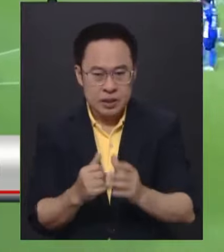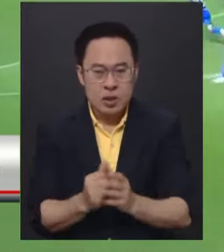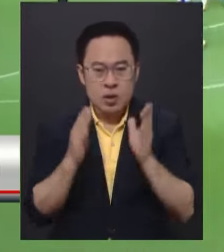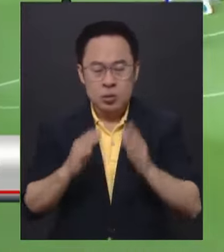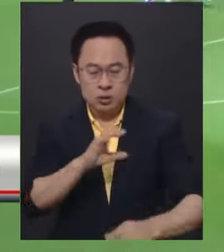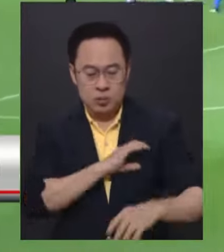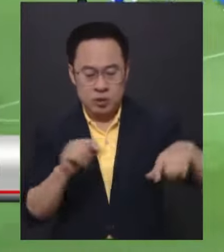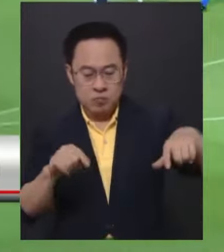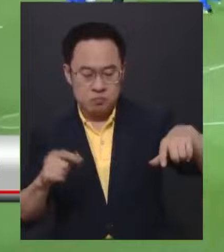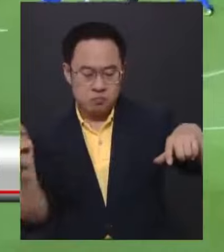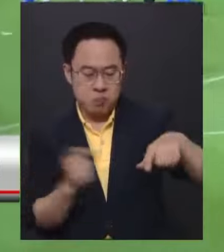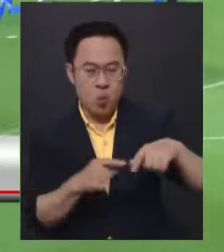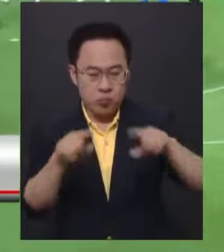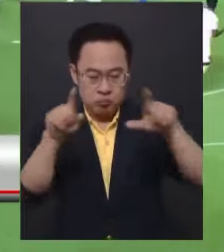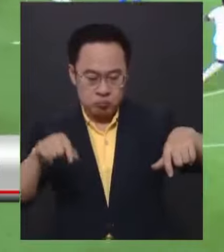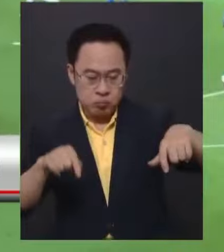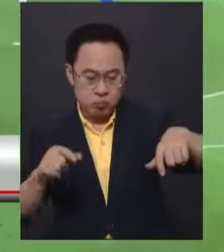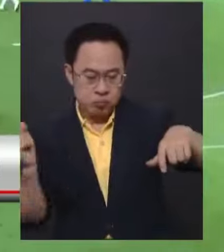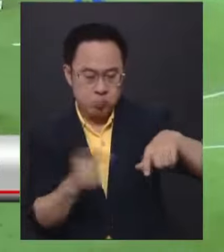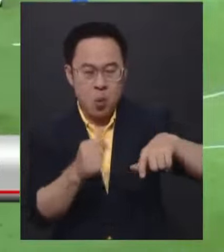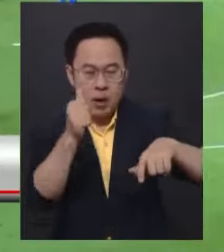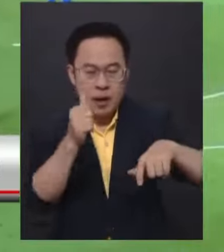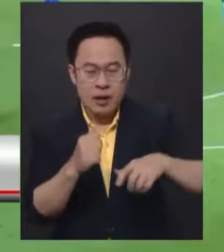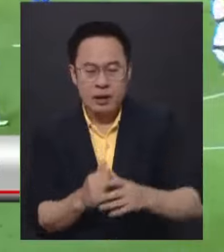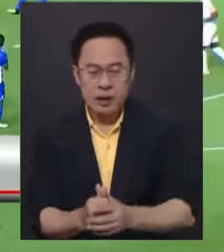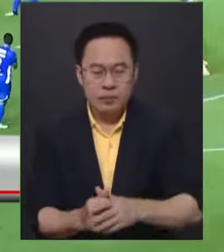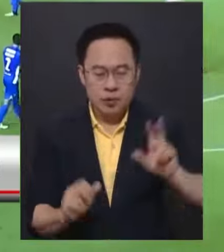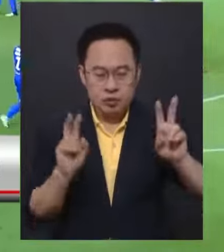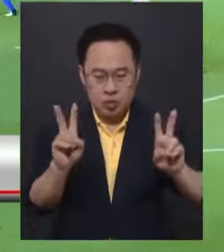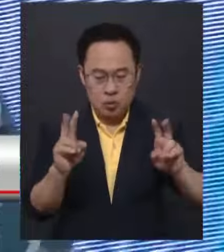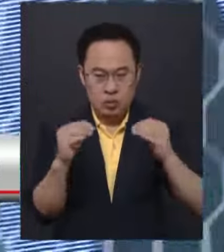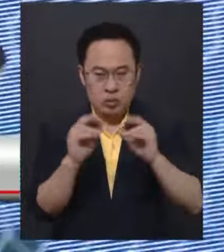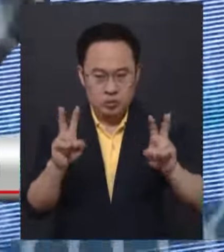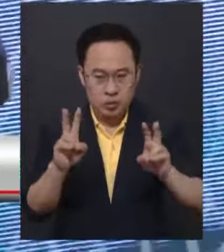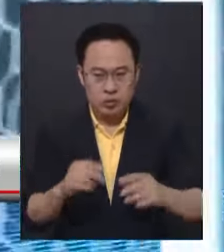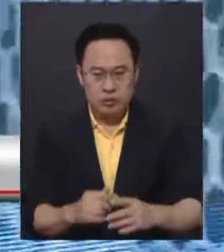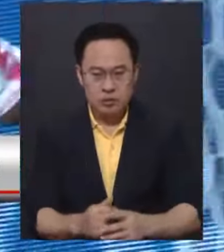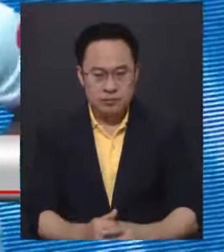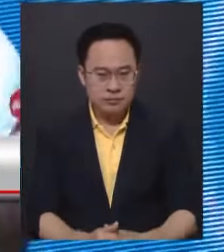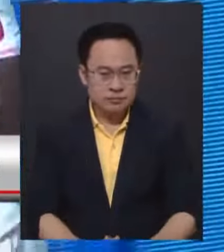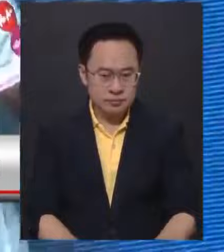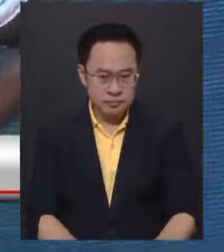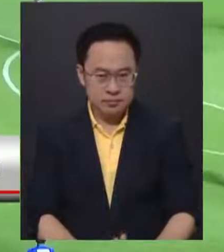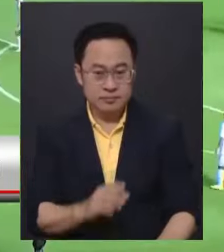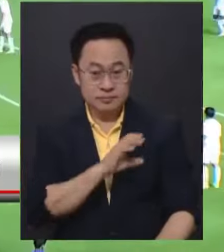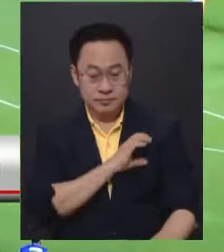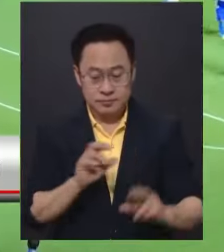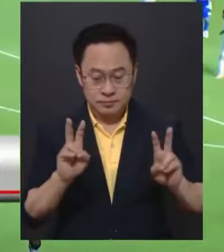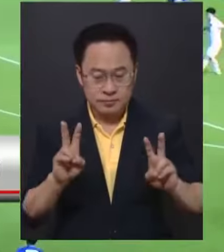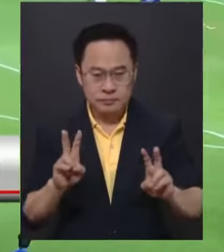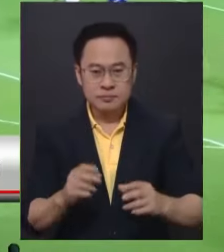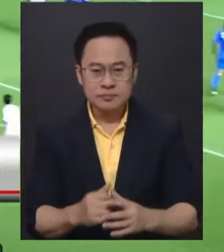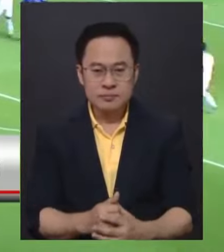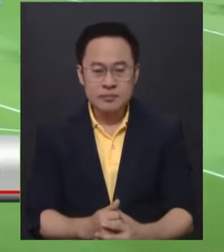ยิงจุดโทษลูกนี้เข้าไปครับตีเสมอเป็น2-2แล้วก็เป็นประตูที่2ของซูมูด้วยนะครับทำให้เทโรก็กลับมาตีเส